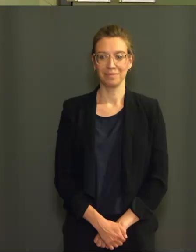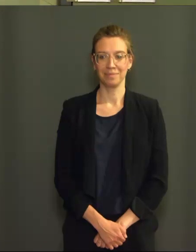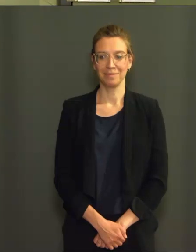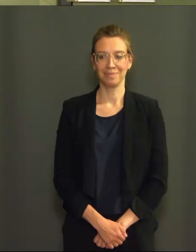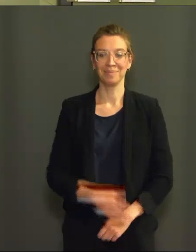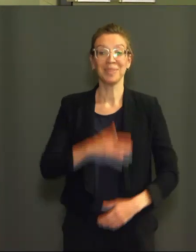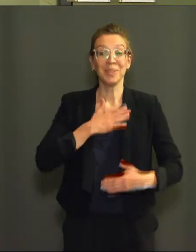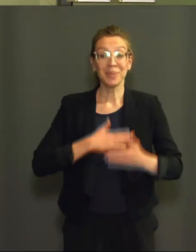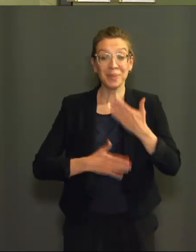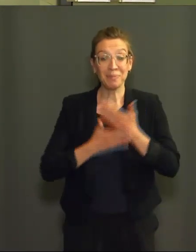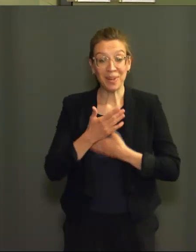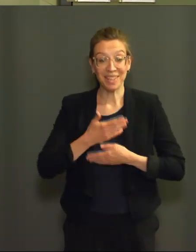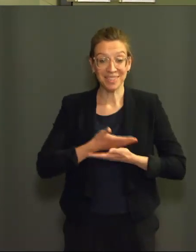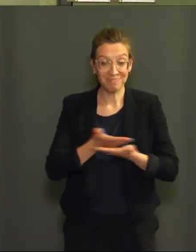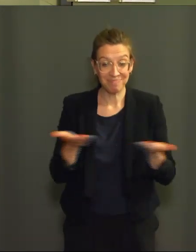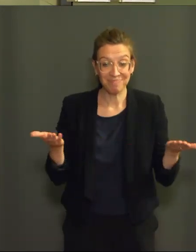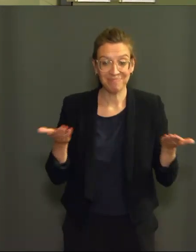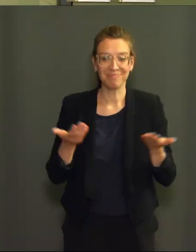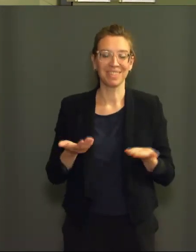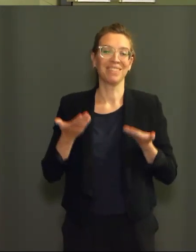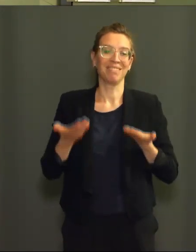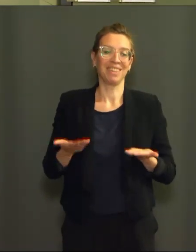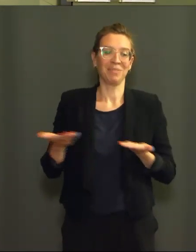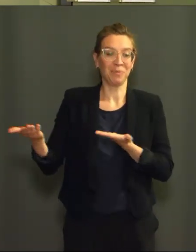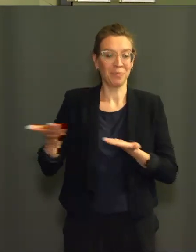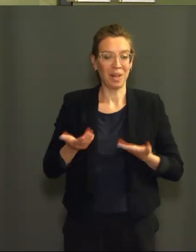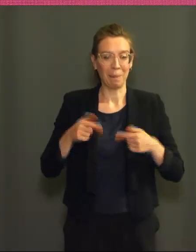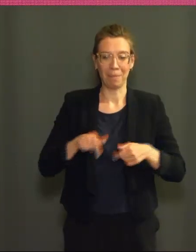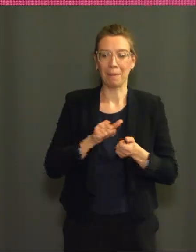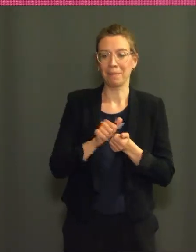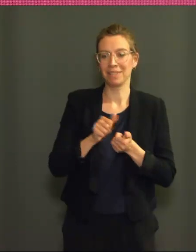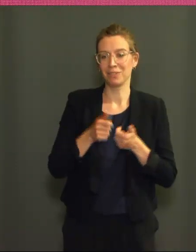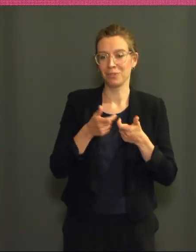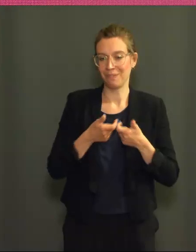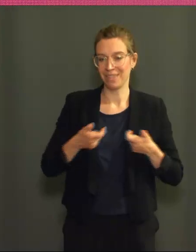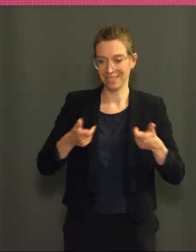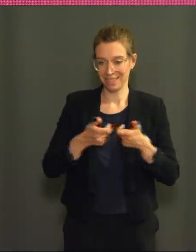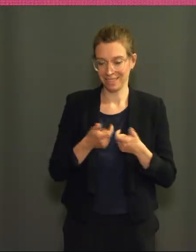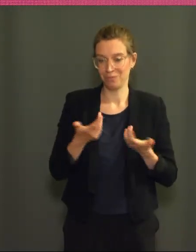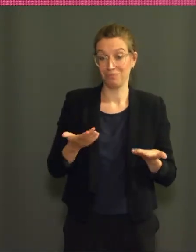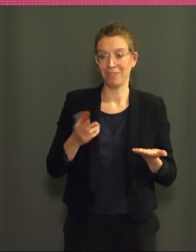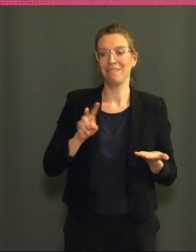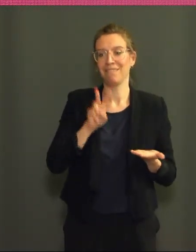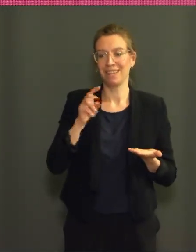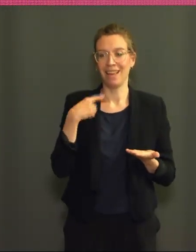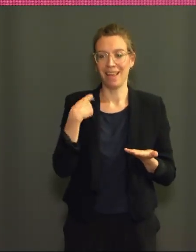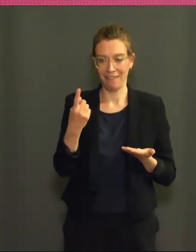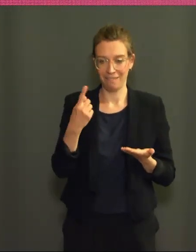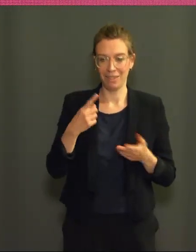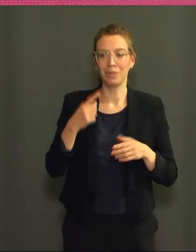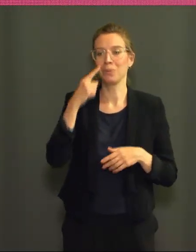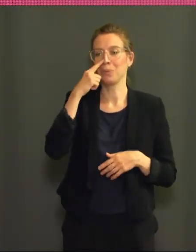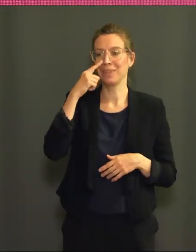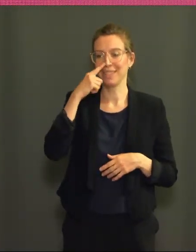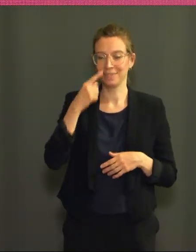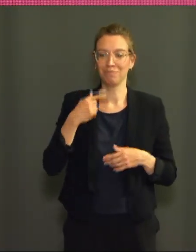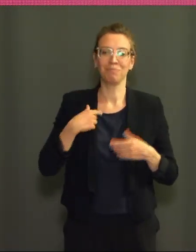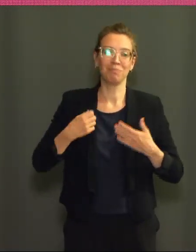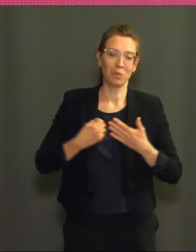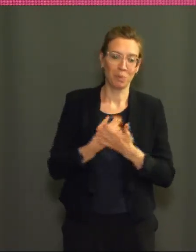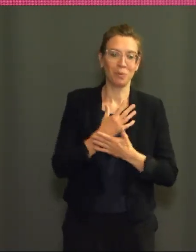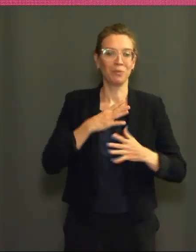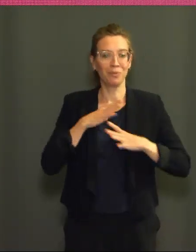Goedemorgen, welkom op deze persconferentie op vrijdag 11 juni, waarin we jullie op de hoogte brengen van de stand van zaken van de pandemie in ons